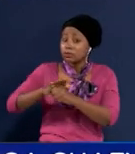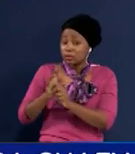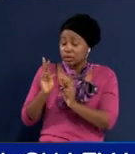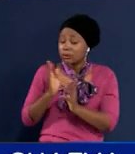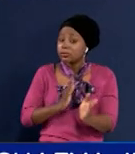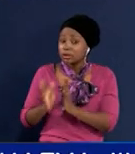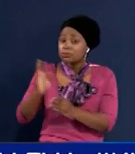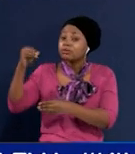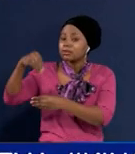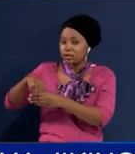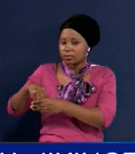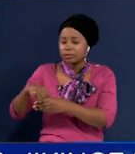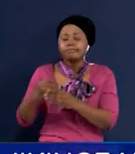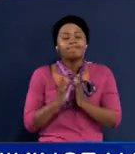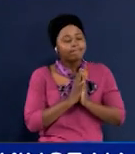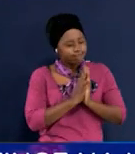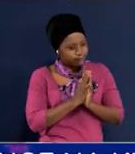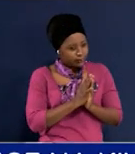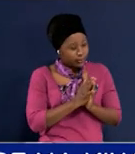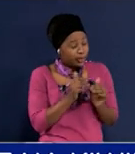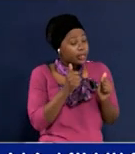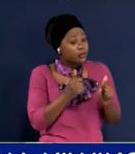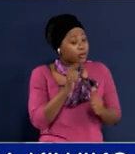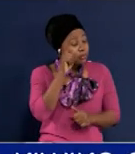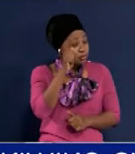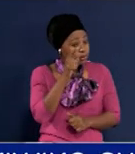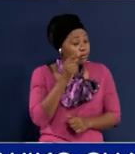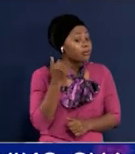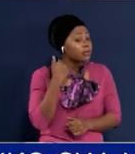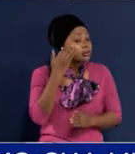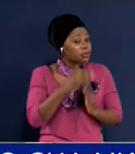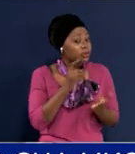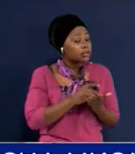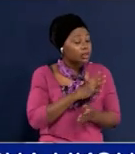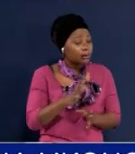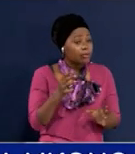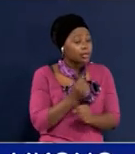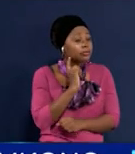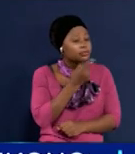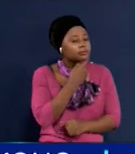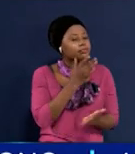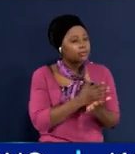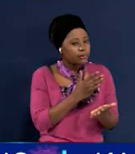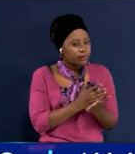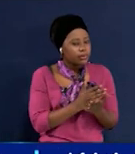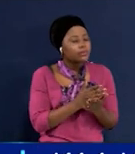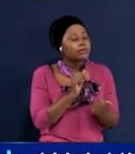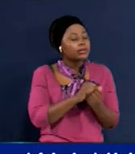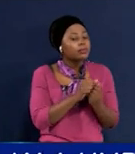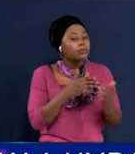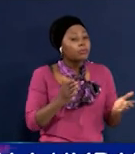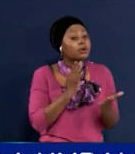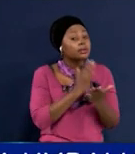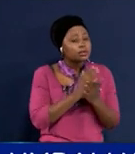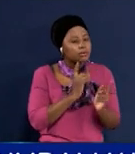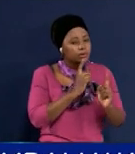tumeweka. Shukrani sana. Natumaini Musa huko uliko Mbezi Mwisho Dar es Salaam umepata majibu sahihi kabisa. Kikubwa ni kuhakikisha kwamba